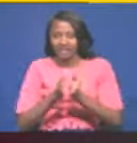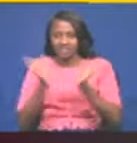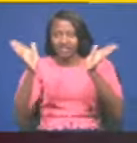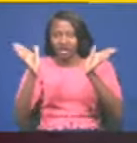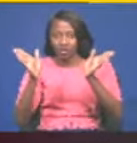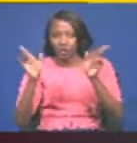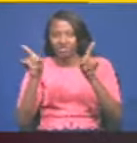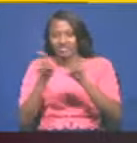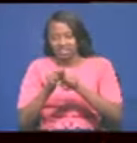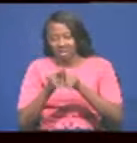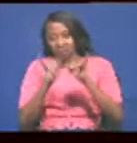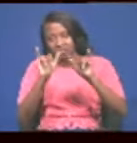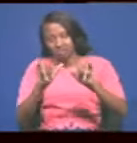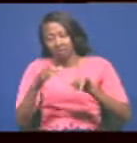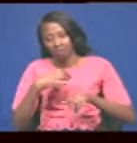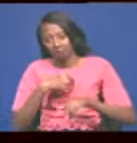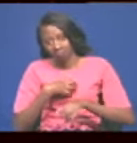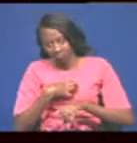ya kustaafu.